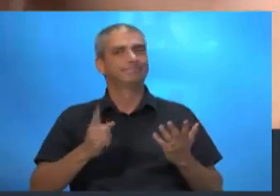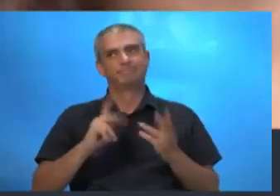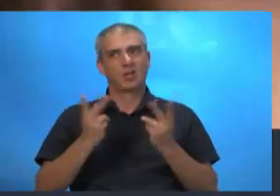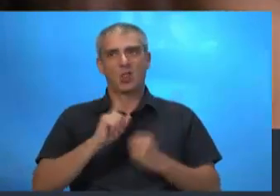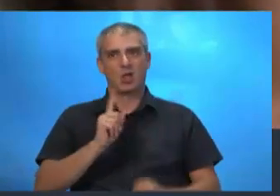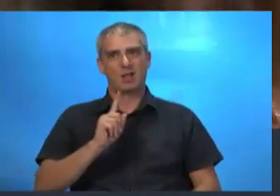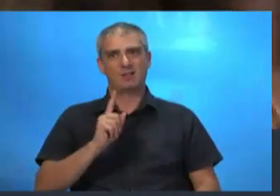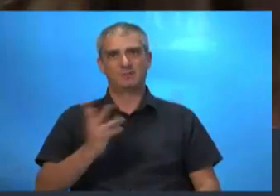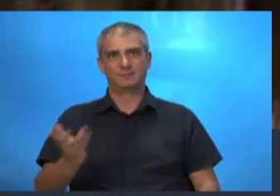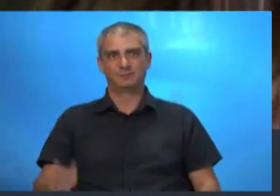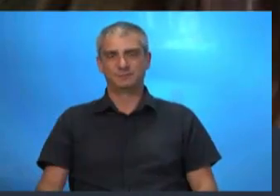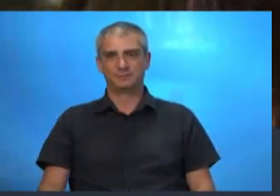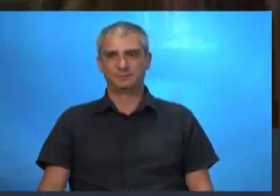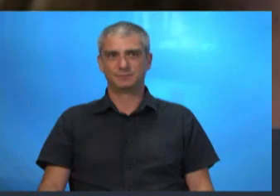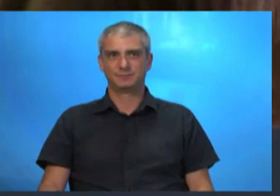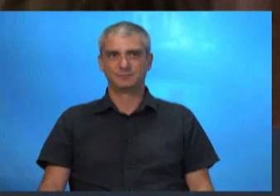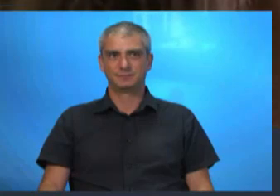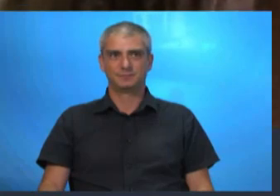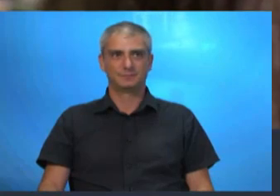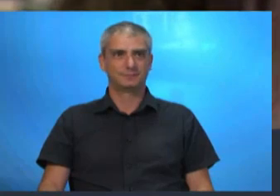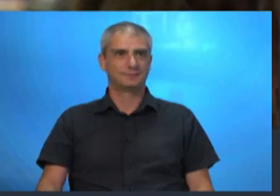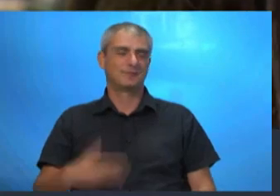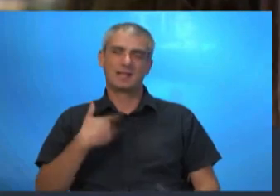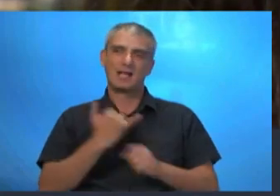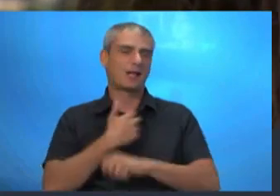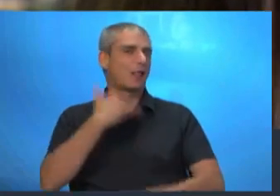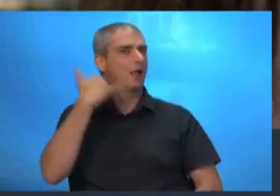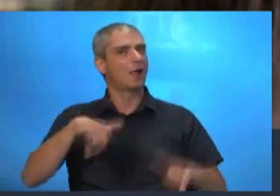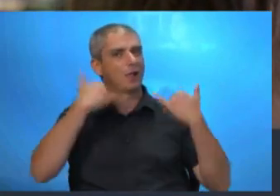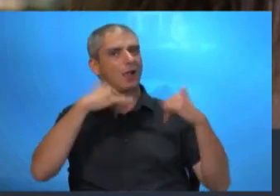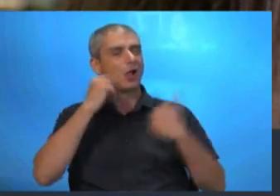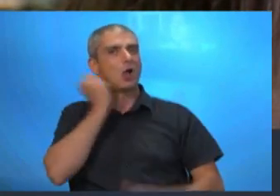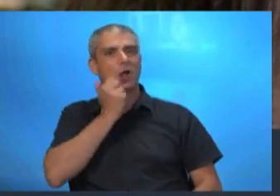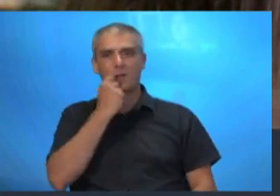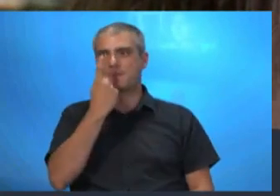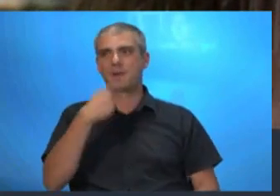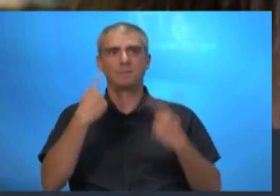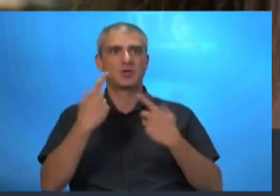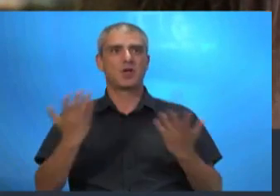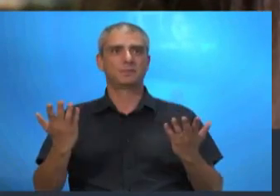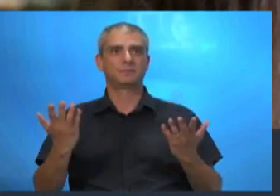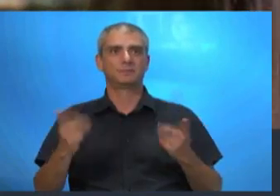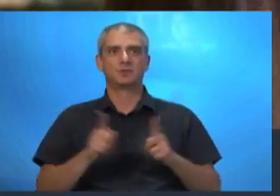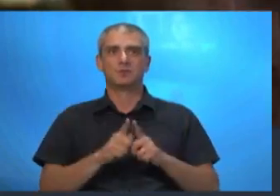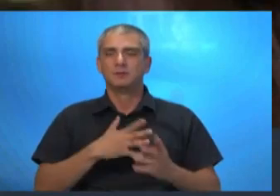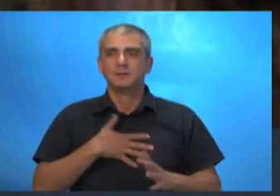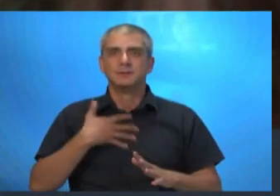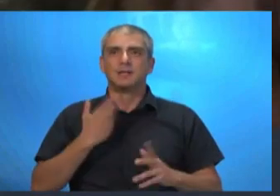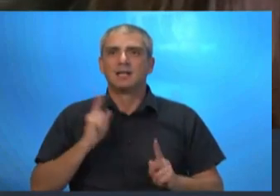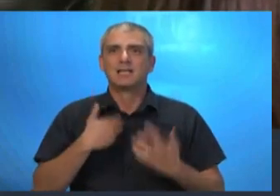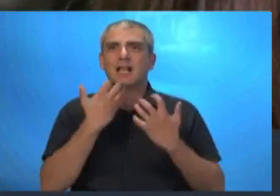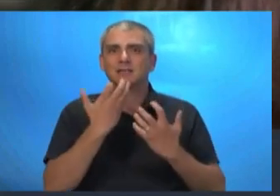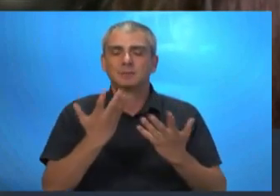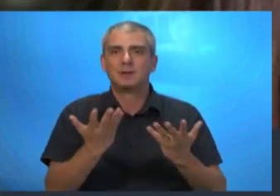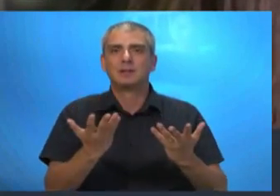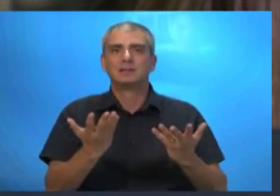קל. כזה אני רגיע לדבר איתה על בסיס יומיומי, אז כזה פעם ביום יש לך כזה מין משהו שאתה מרגיש שאתה חייב לספר, ואז כזה נופל